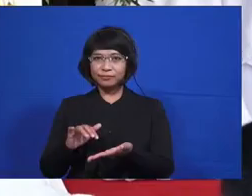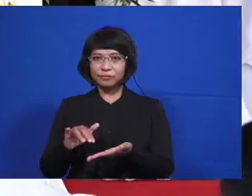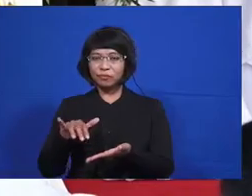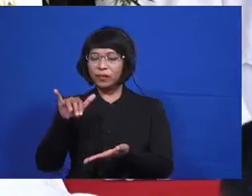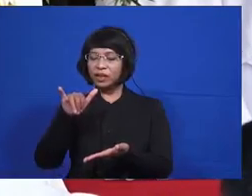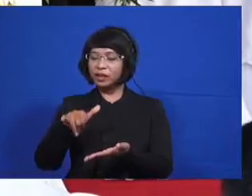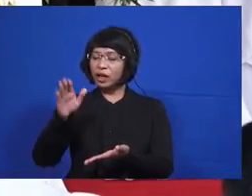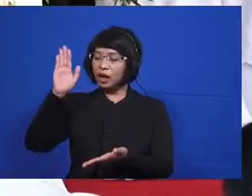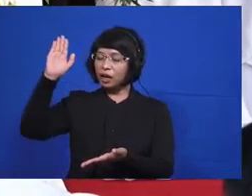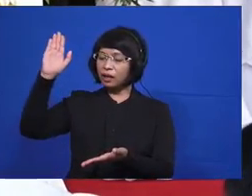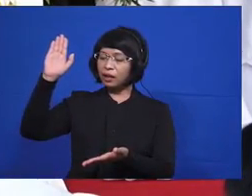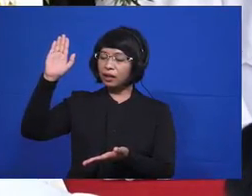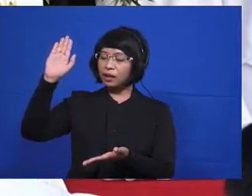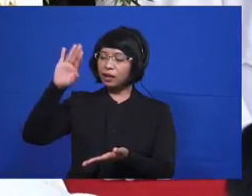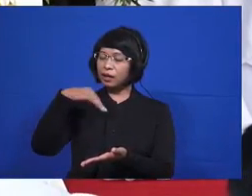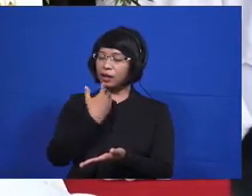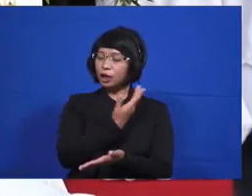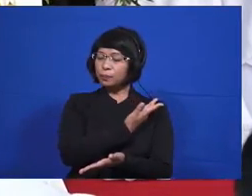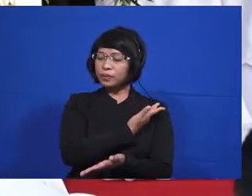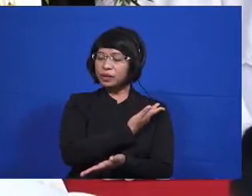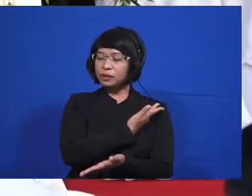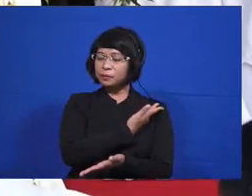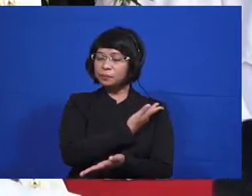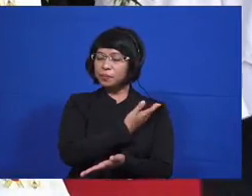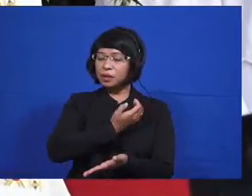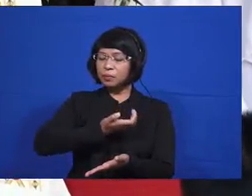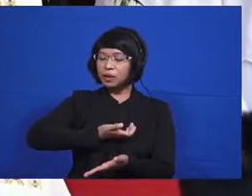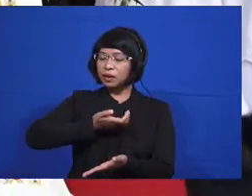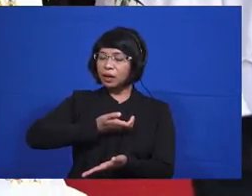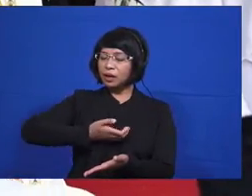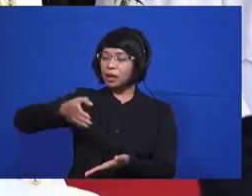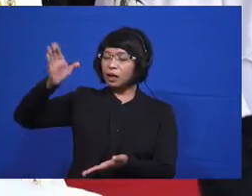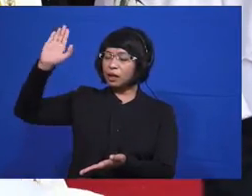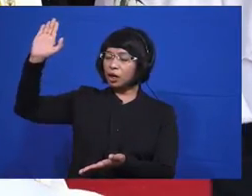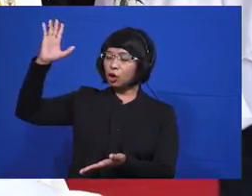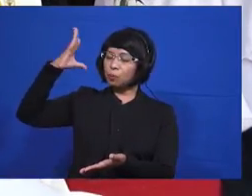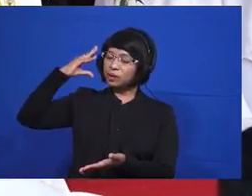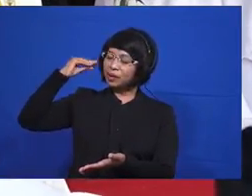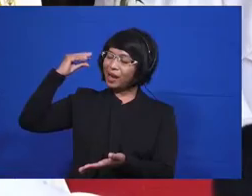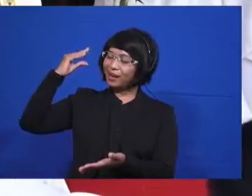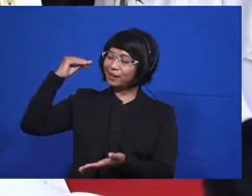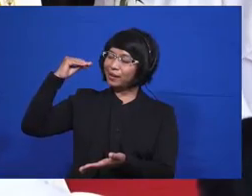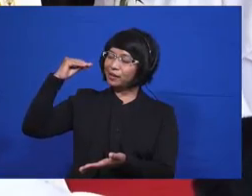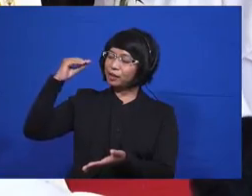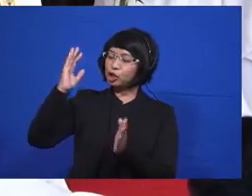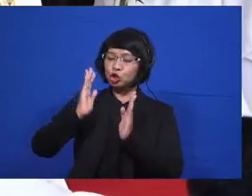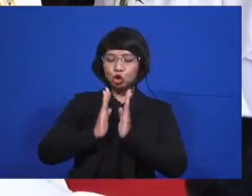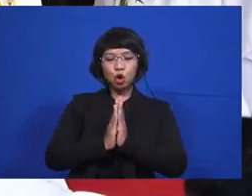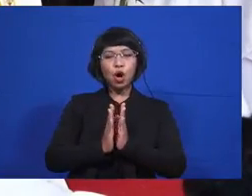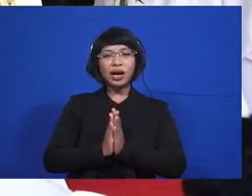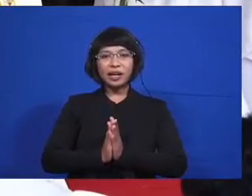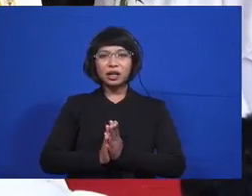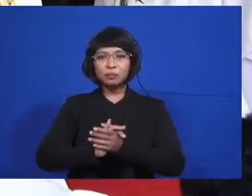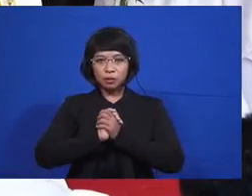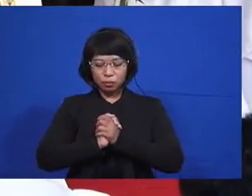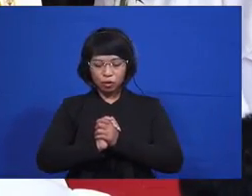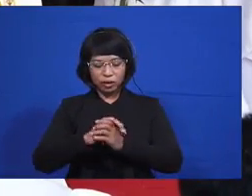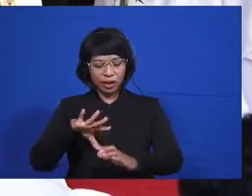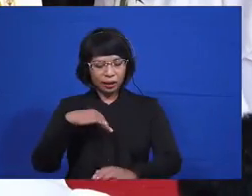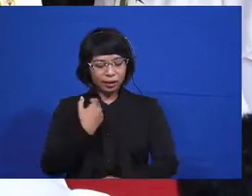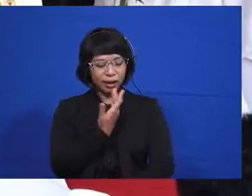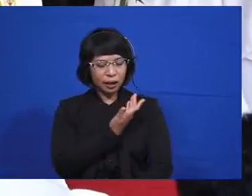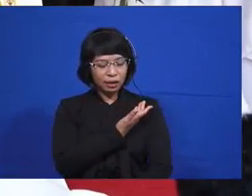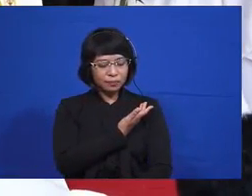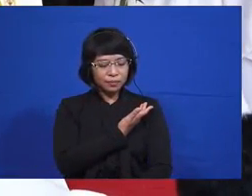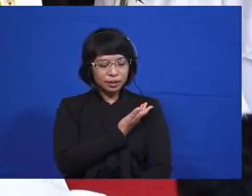Ya Allah kami, berkenanlah Engkau mendengarkan doa dan permohonan kami.